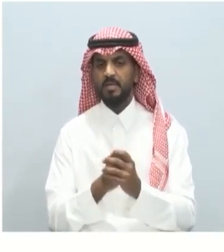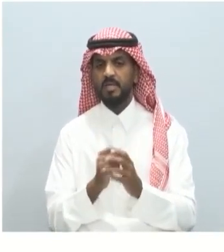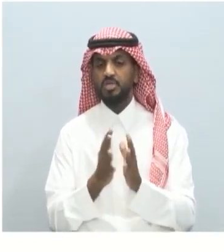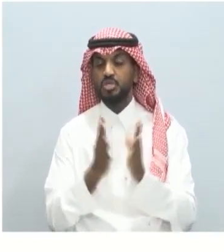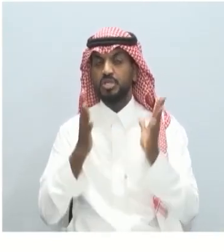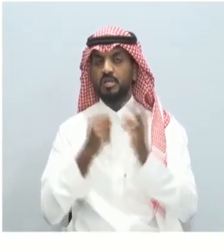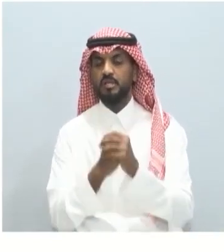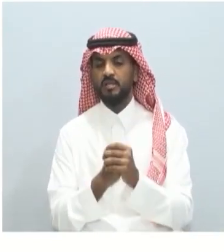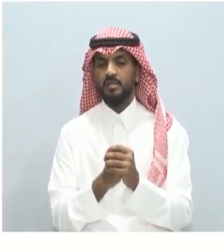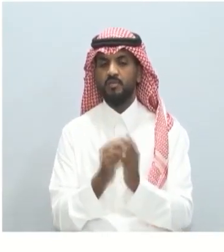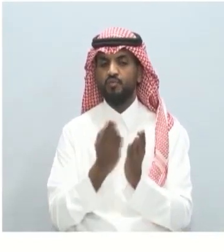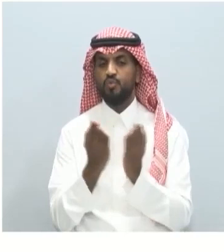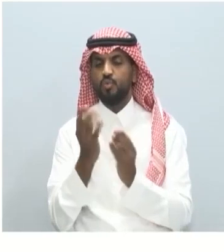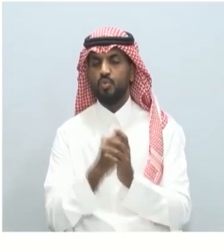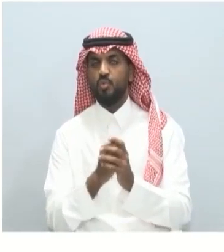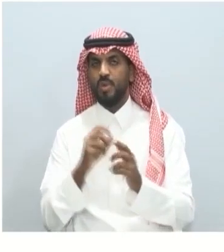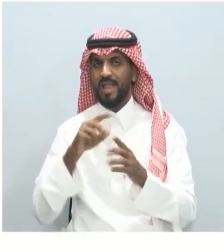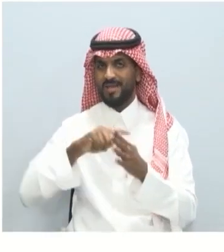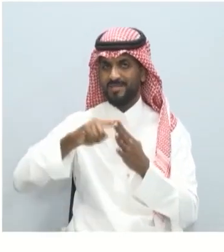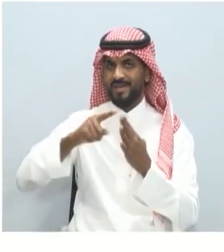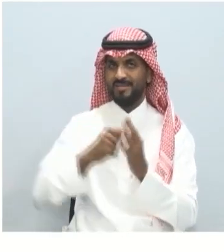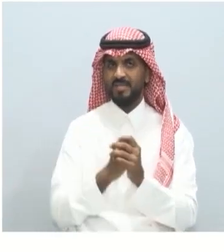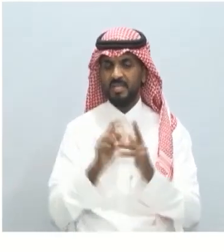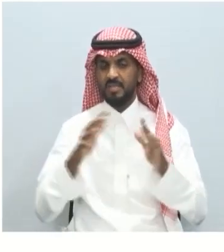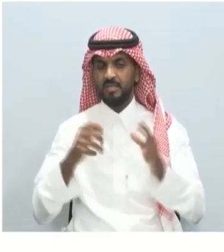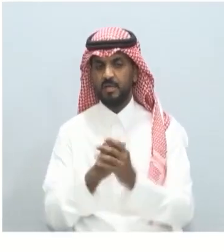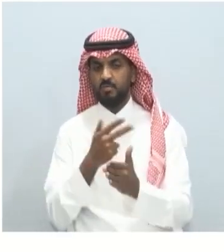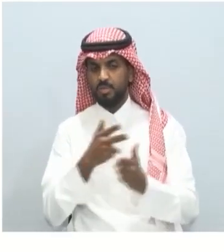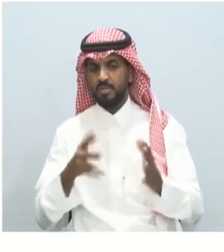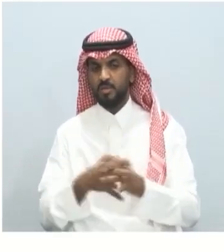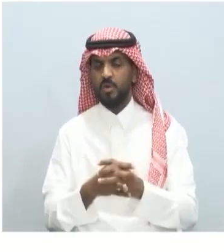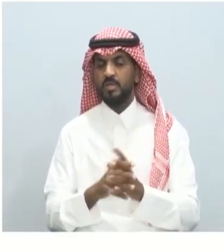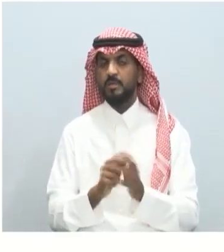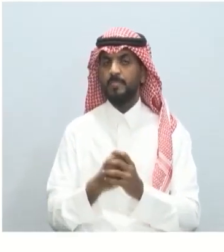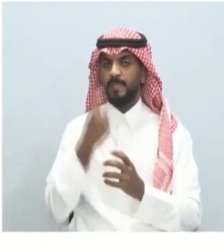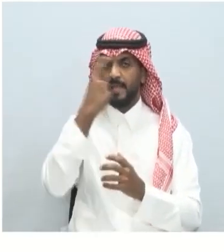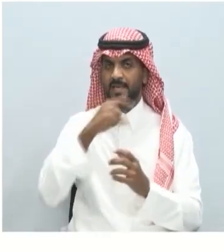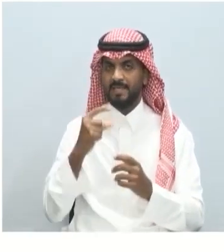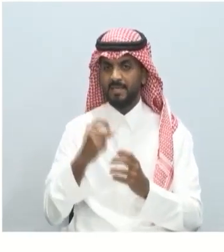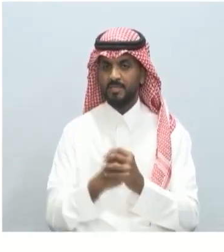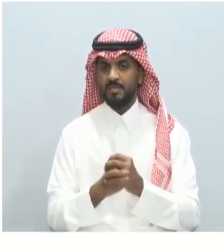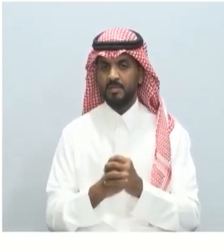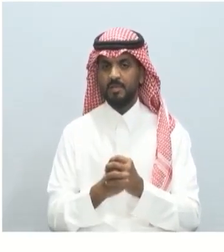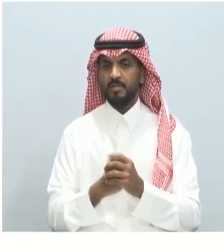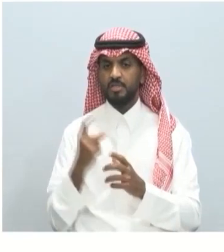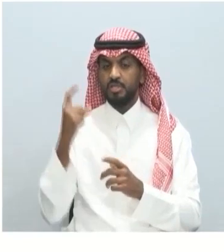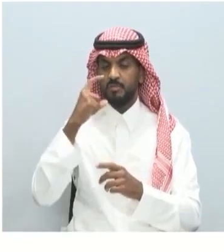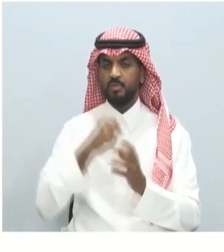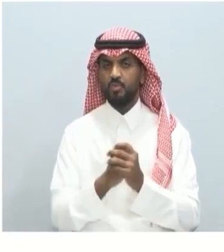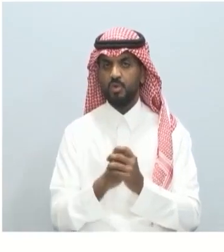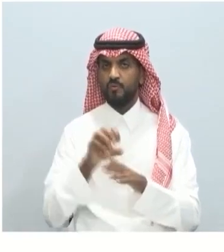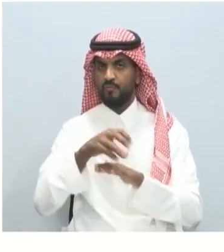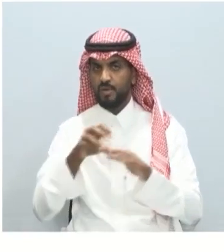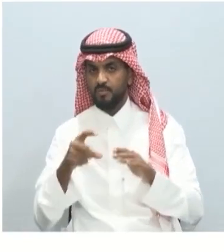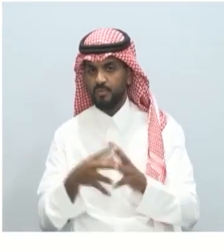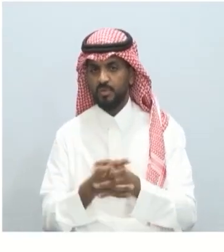الباسقه ذات الفروع والاغصان الكثيره او المتعدده وان الحياء درجه من درجات الايمان وفرع